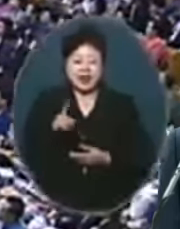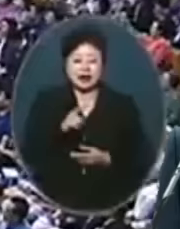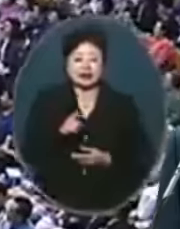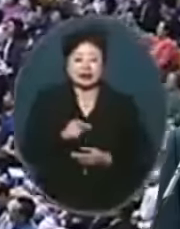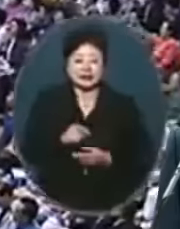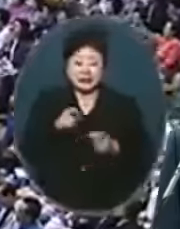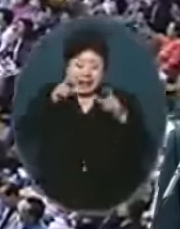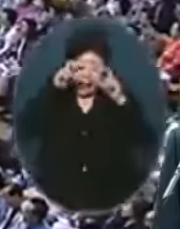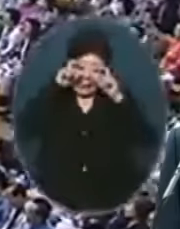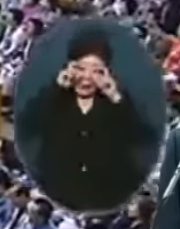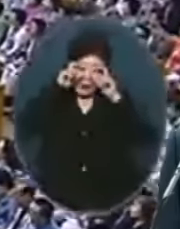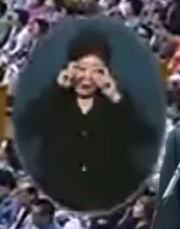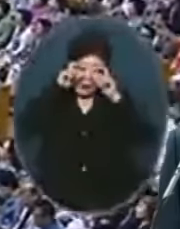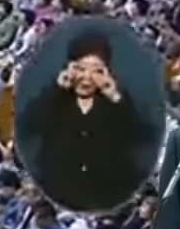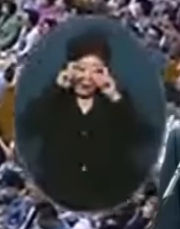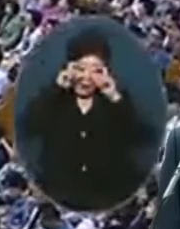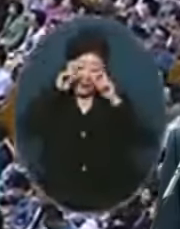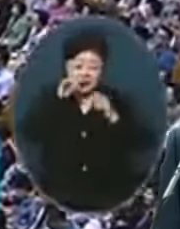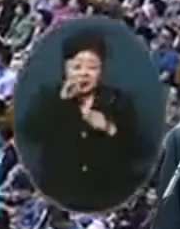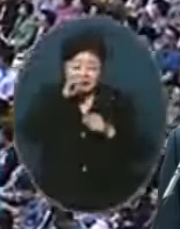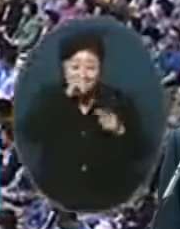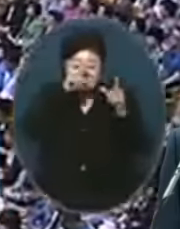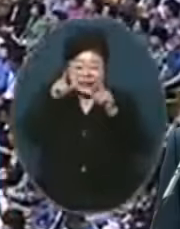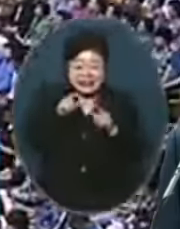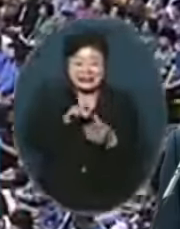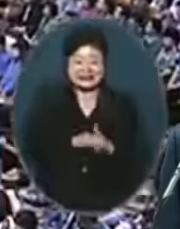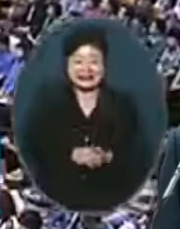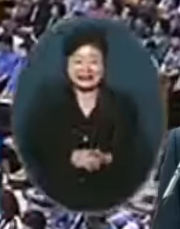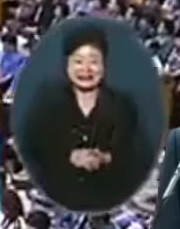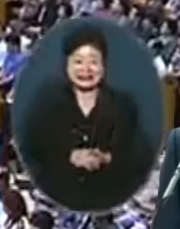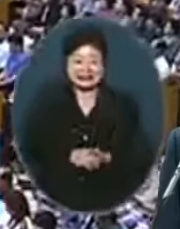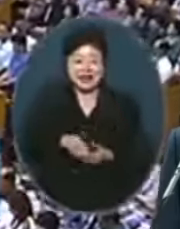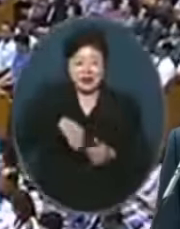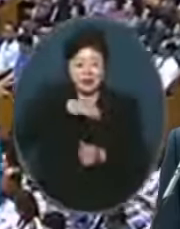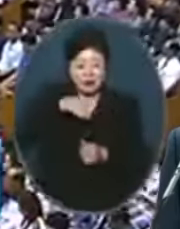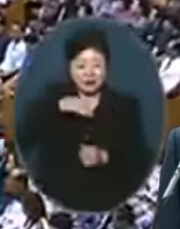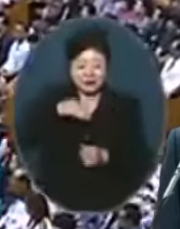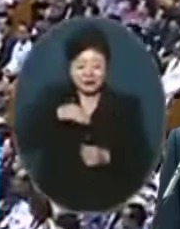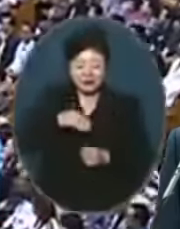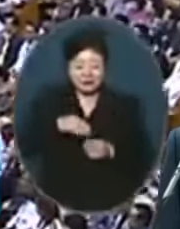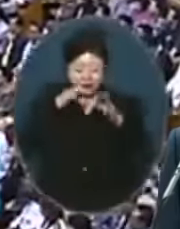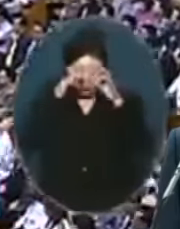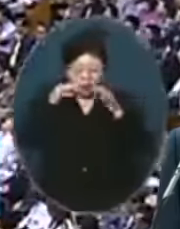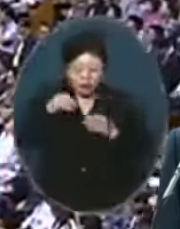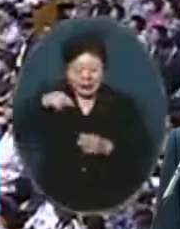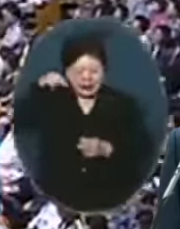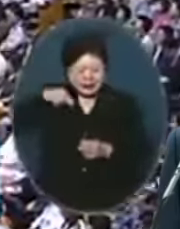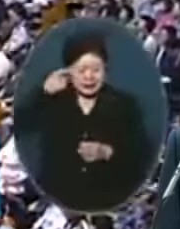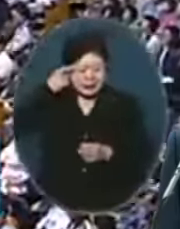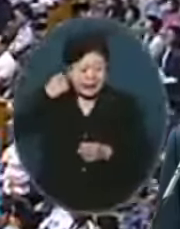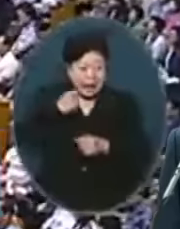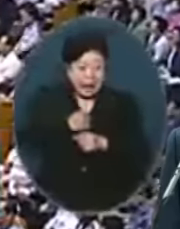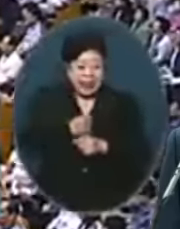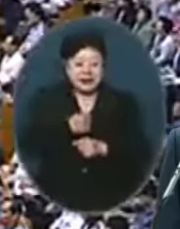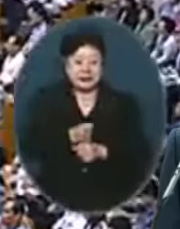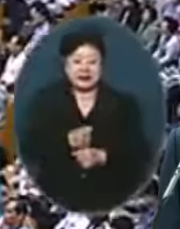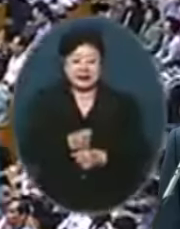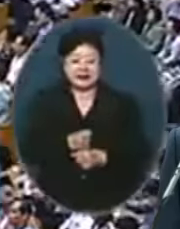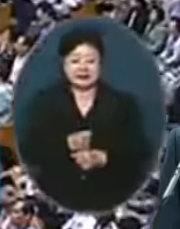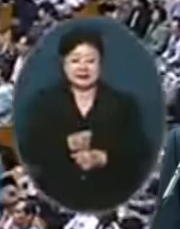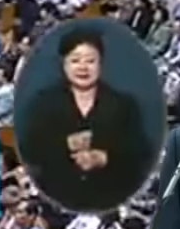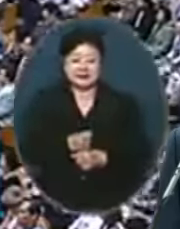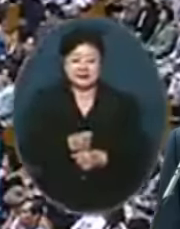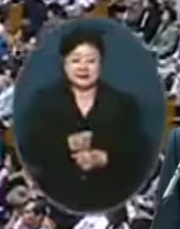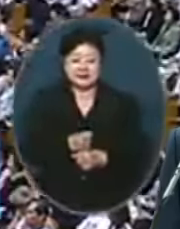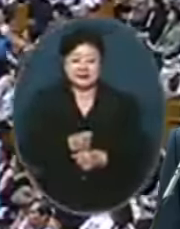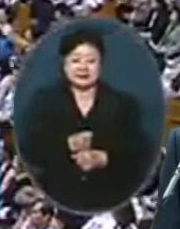어떤 안경을 끼고 인생을 살면서 우리 환경을 살아볼까 깊이 생각해 봐야 되는 것입니다.